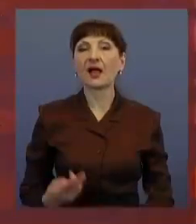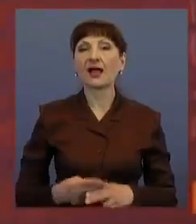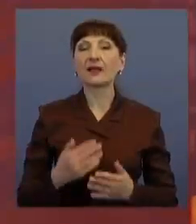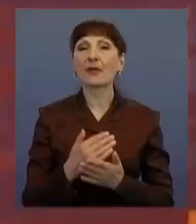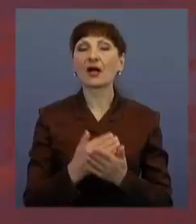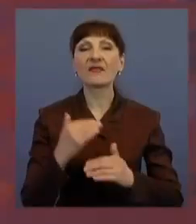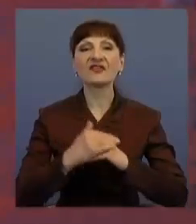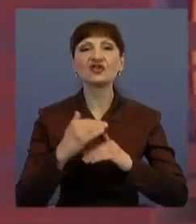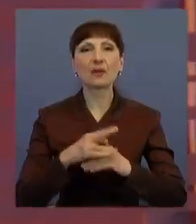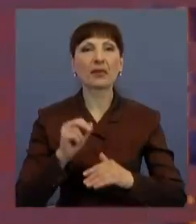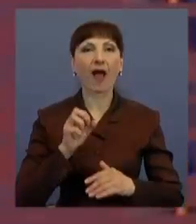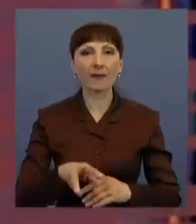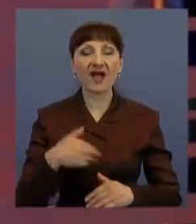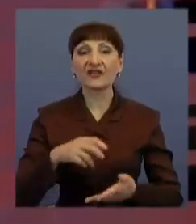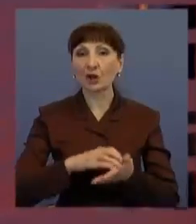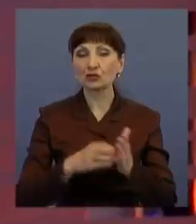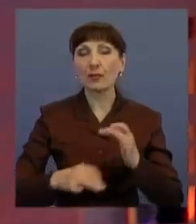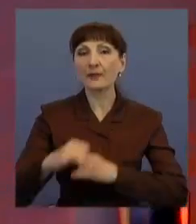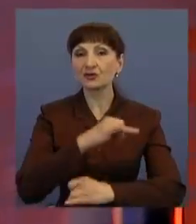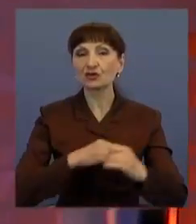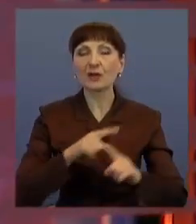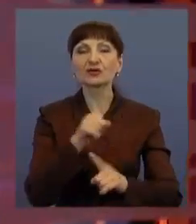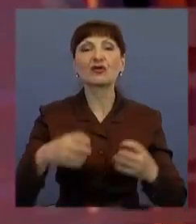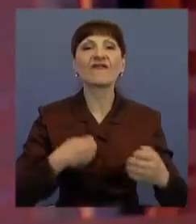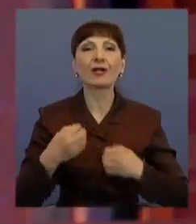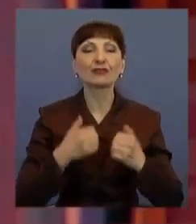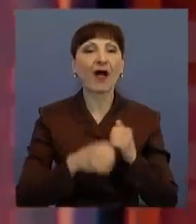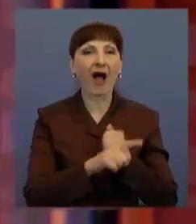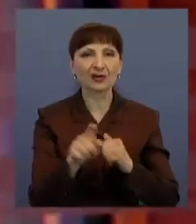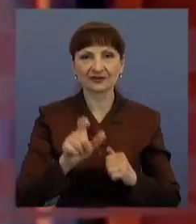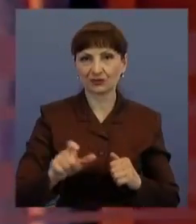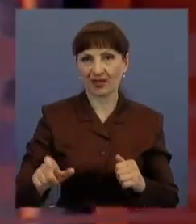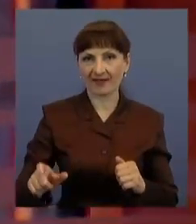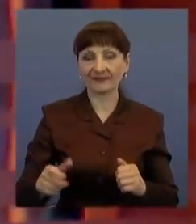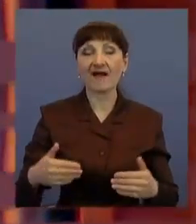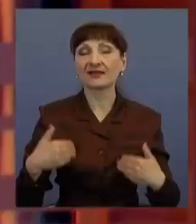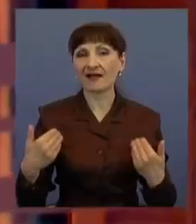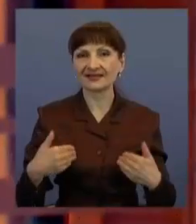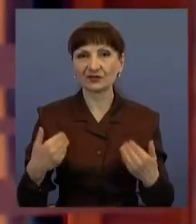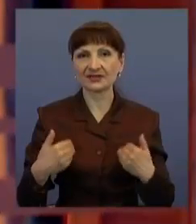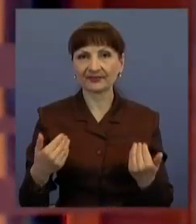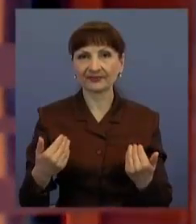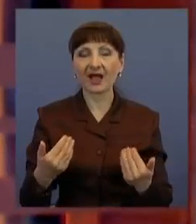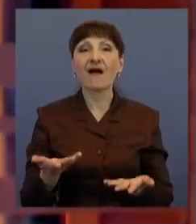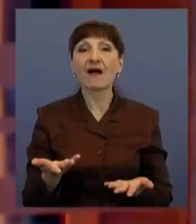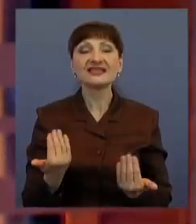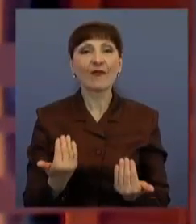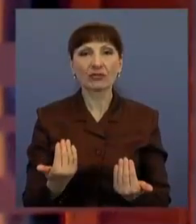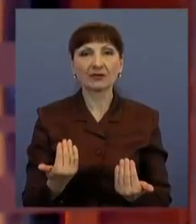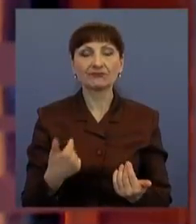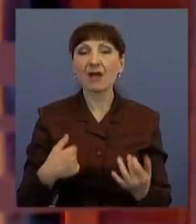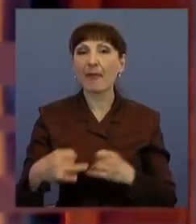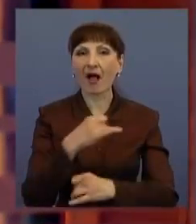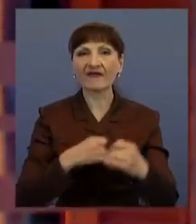Программа «Вечерний прайм». В этой студии мы обсуждаем то, что волнует, если не каждого, то многих. Здравствуйте. Я Диля Мухамбеджанова, и сегодня